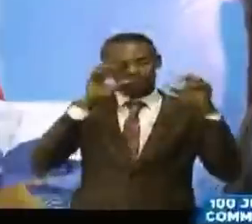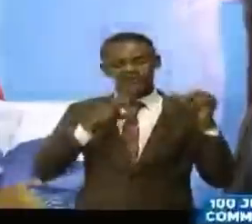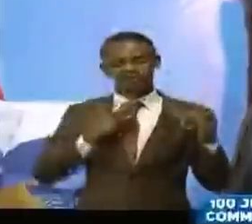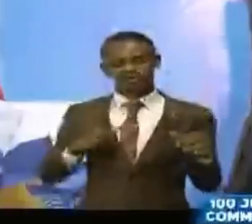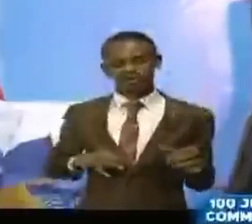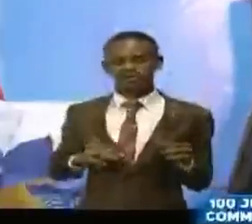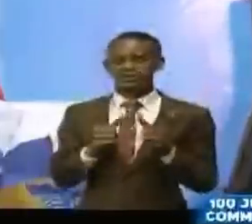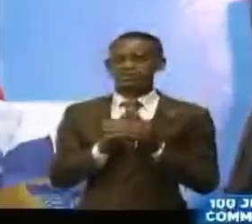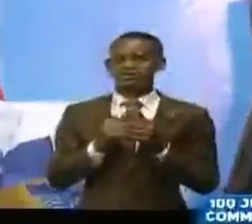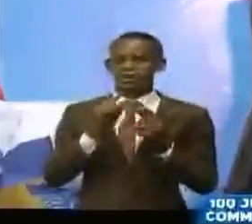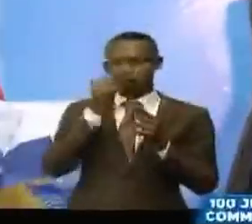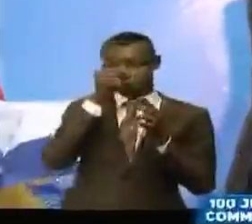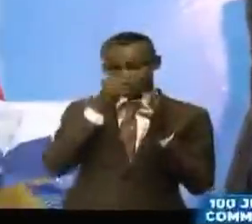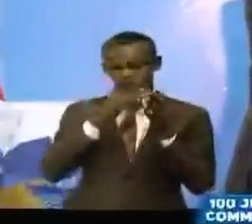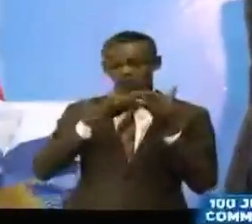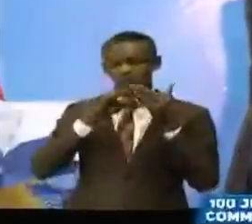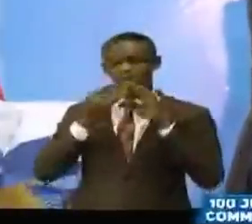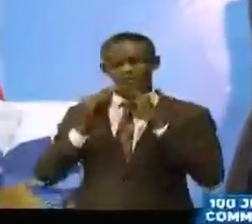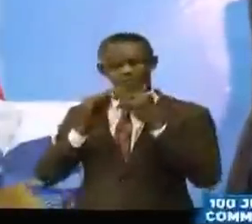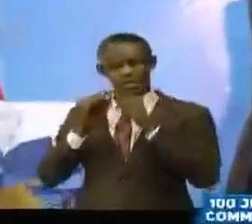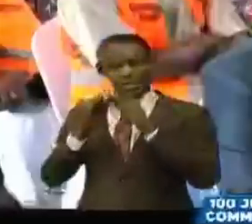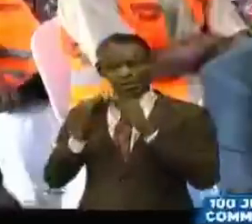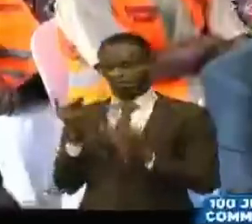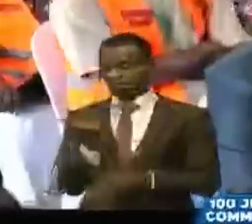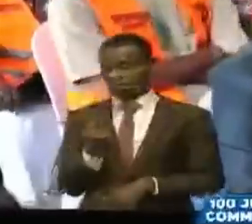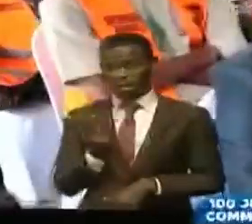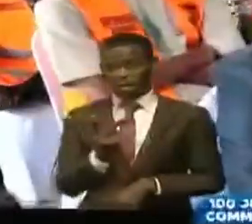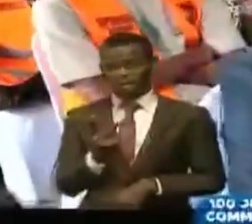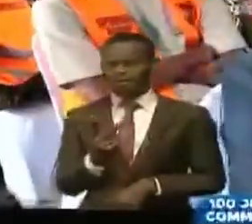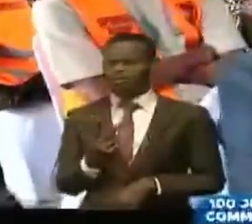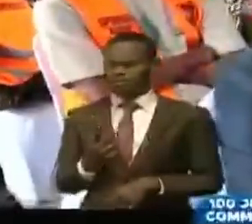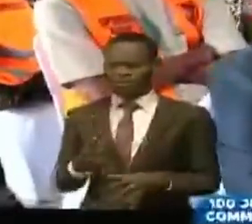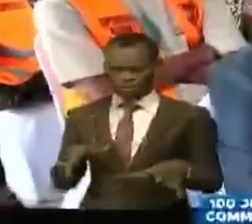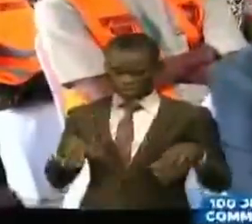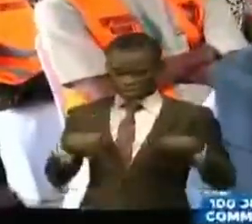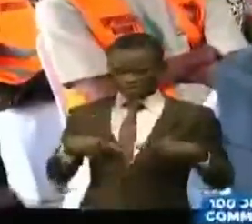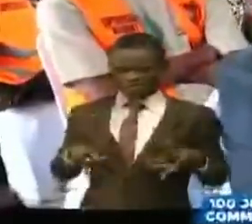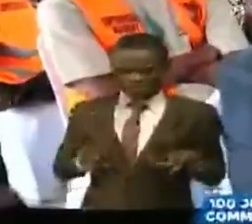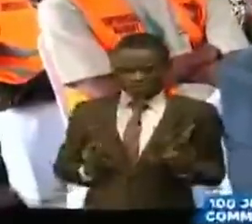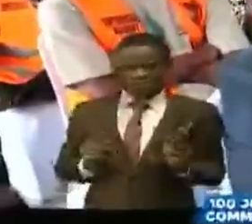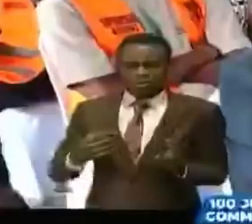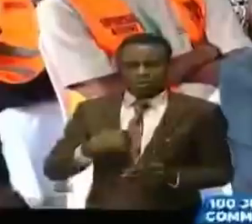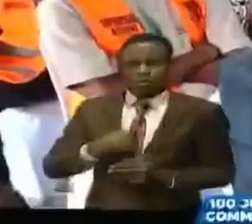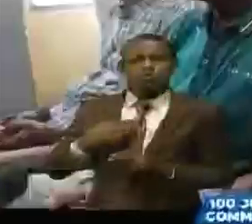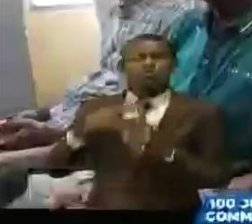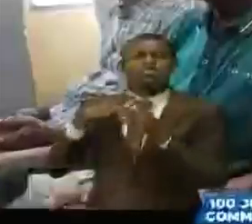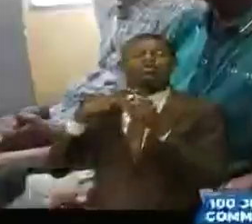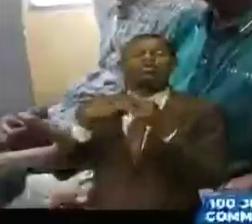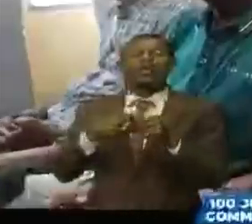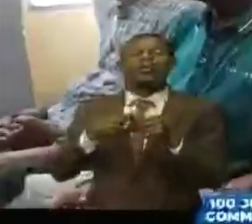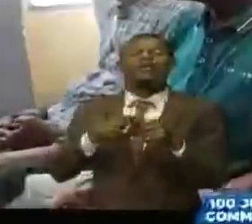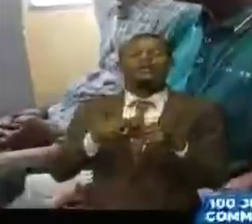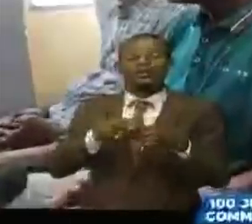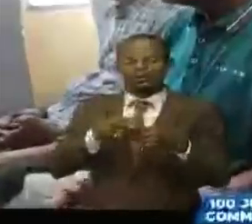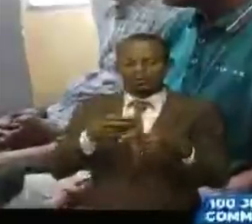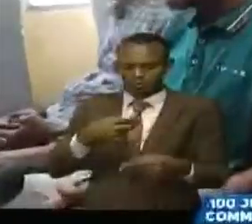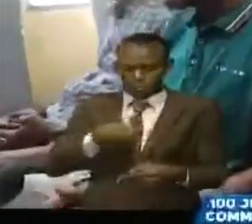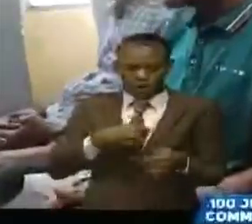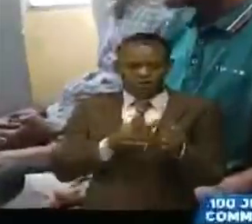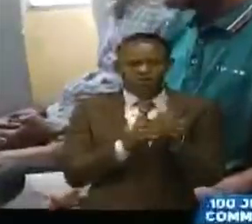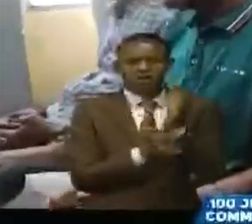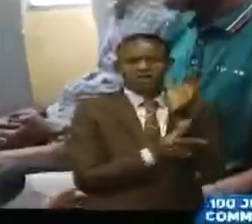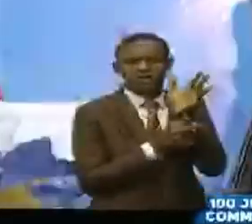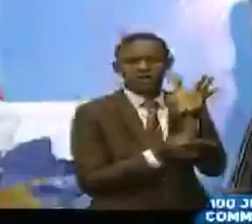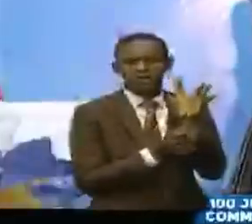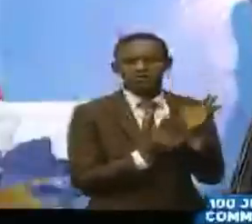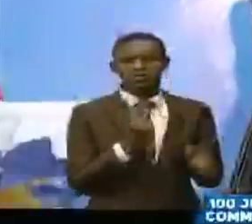Gouverneur de la ville, Chantilly Ngobila, qui a bien voulu nous mettre en service et vous mettre adjoint et moi, il